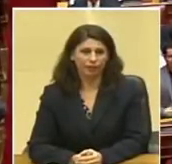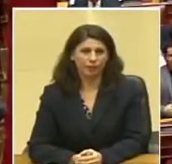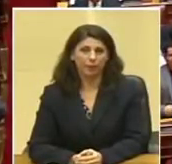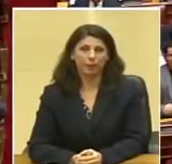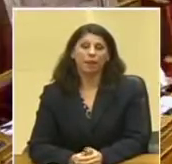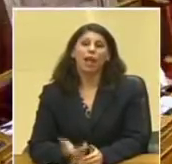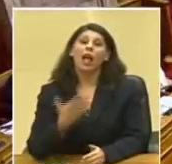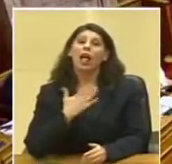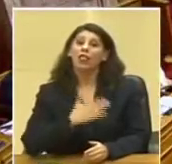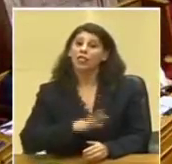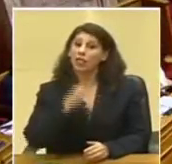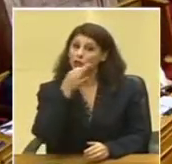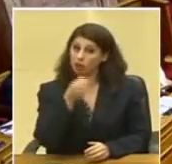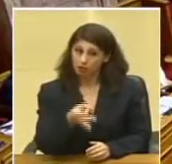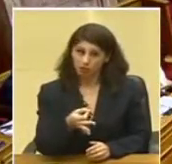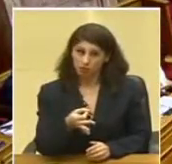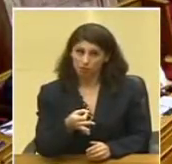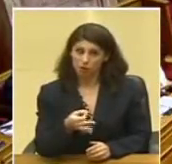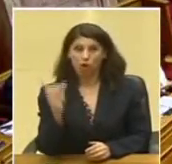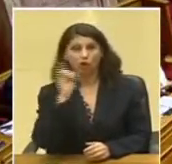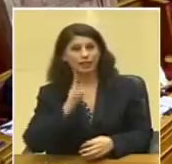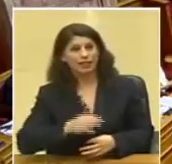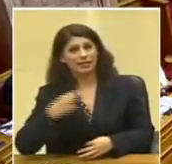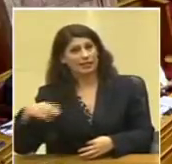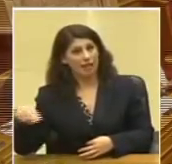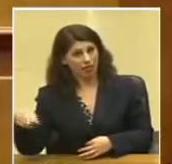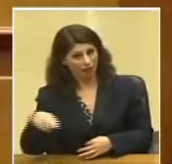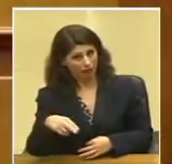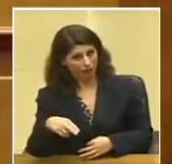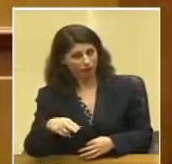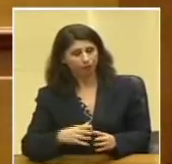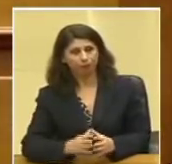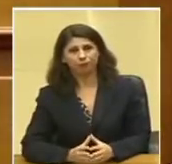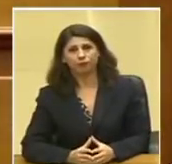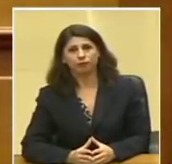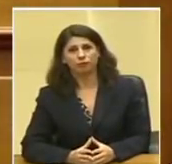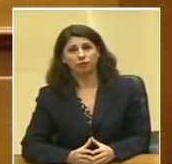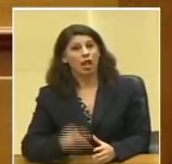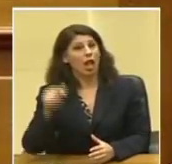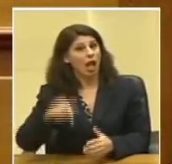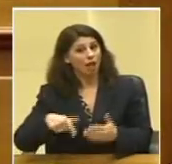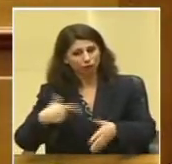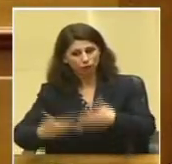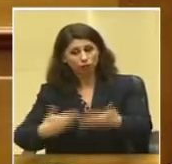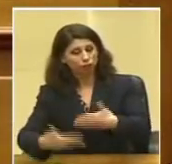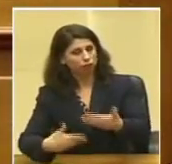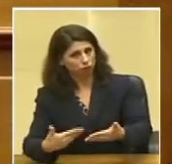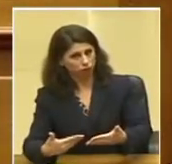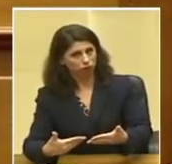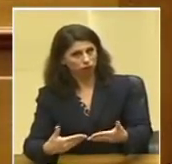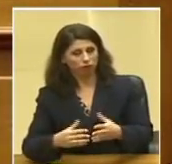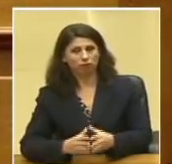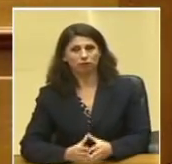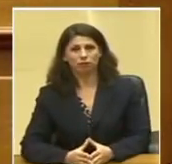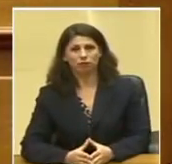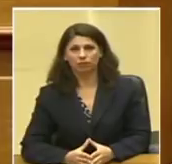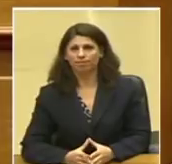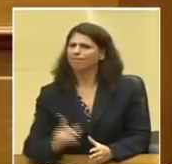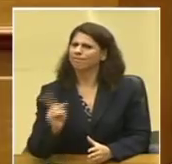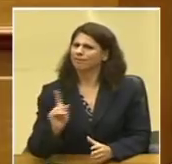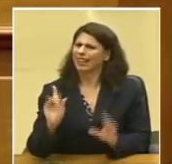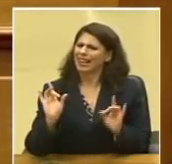Θέλω όμως να σας πω, κυρίες και κύριοι συνάδελφοι, ότι αυτή η εξέλιξη δεν ήταν